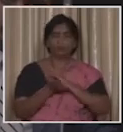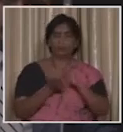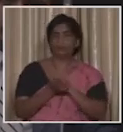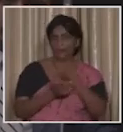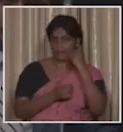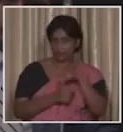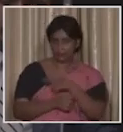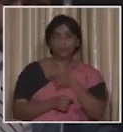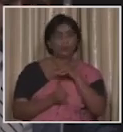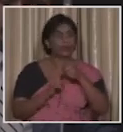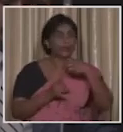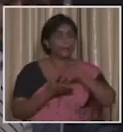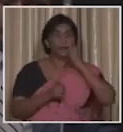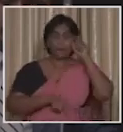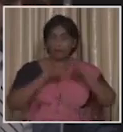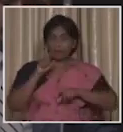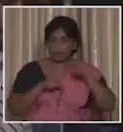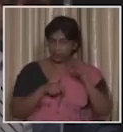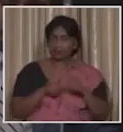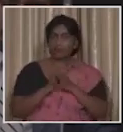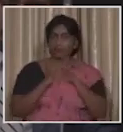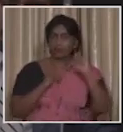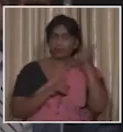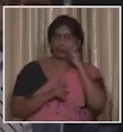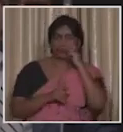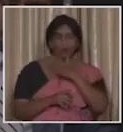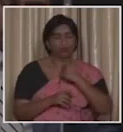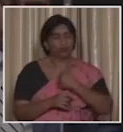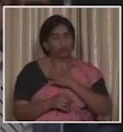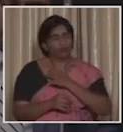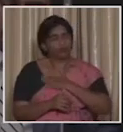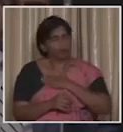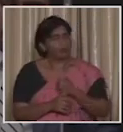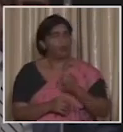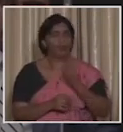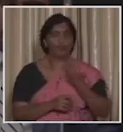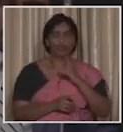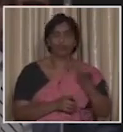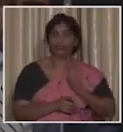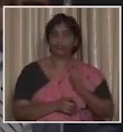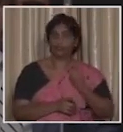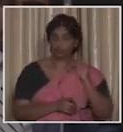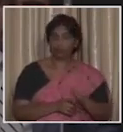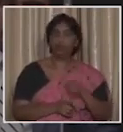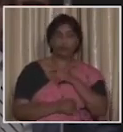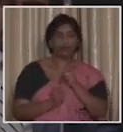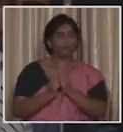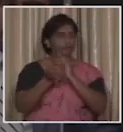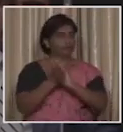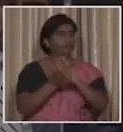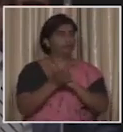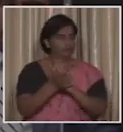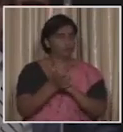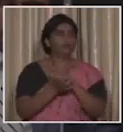සේවාව නිසායි. ඒ පළාතේ ජනතාවගේ ඉතාම ජනතා හද බැඳගත් වූ වෛද්‍යවරයෙක් හැටියට එතුමන් විසින් කරන්ට යෙදුණු